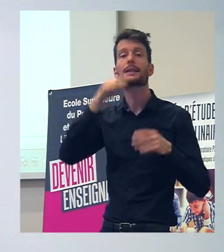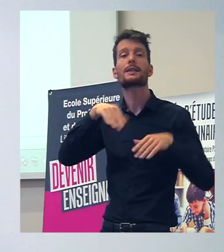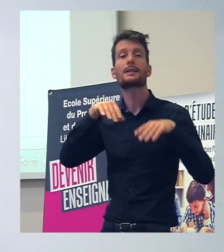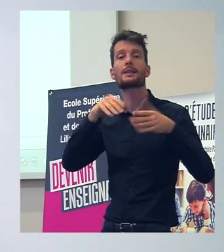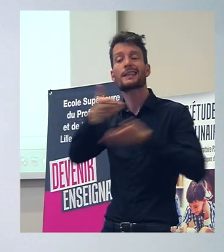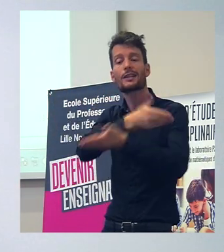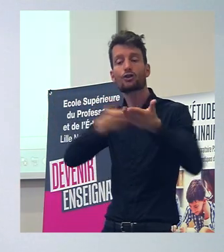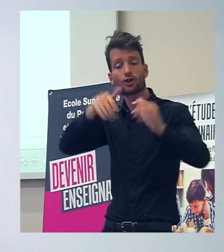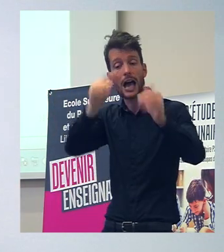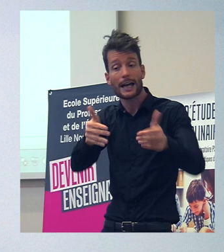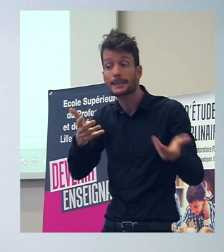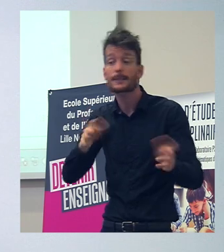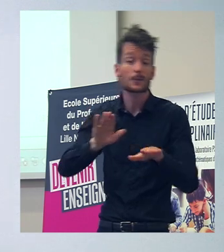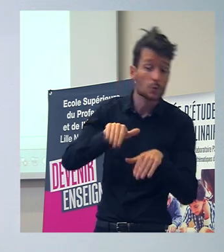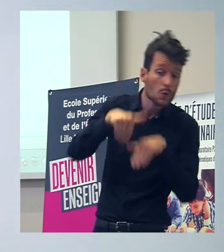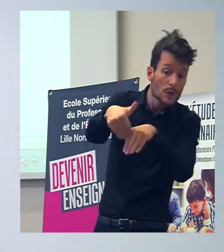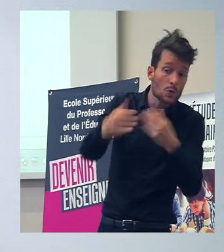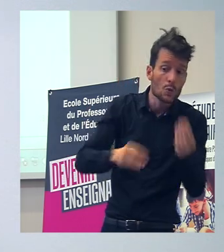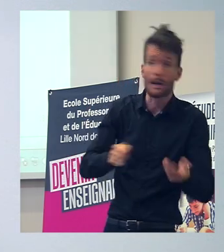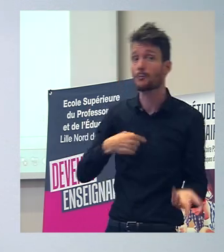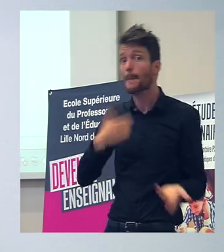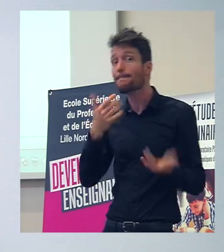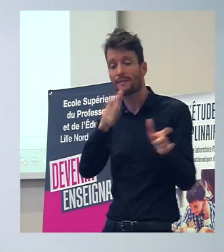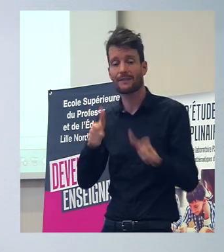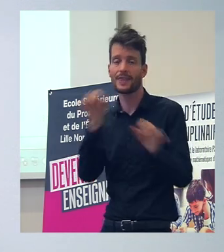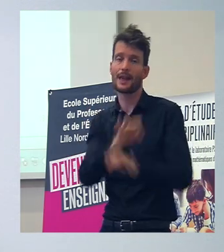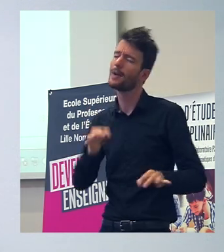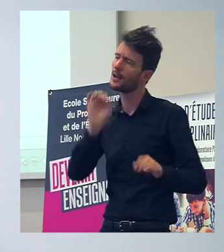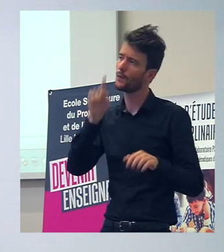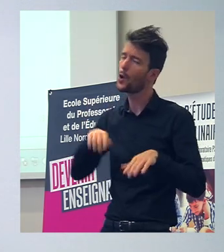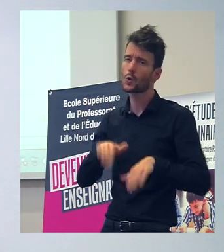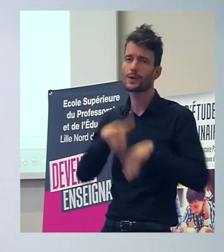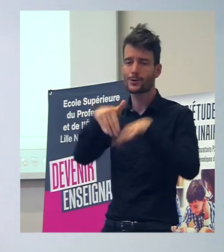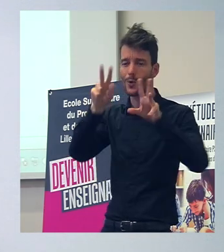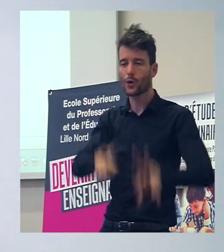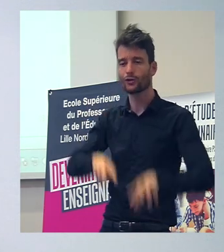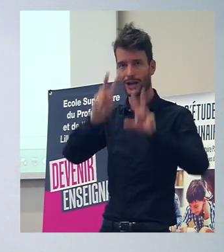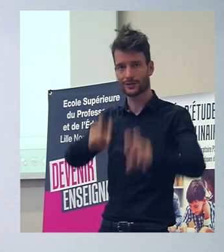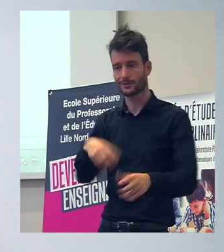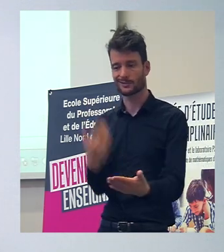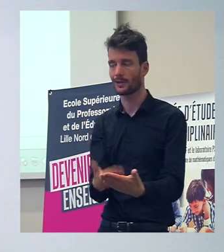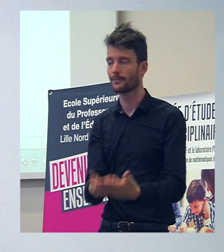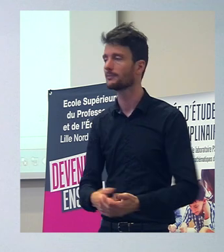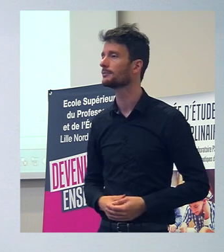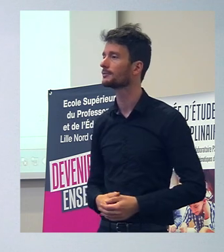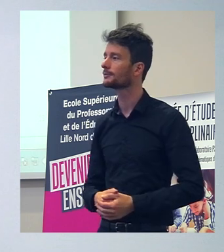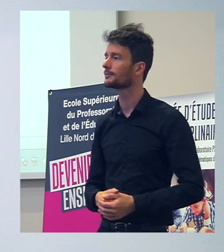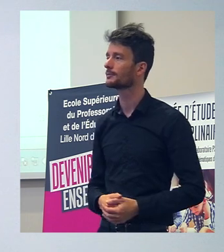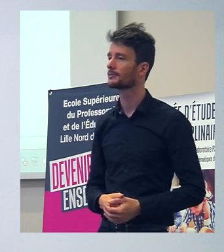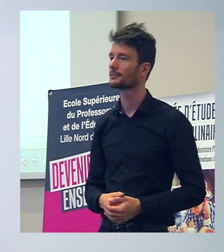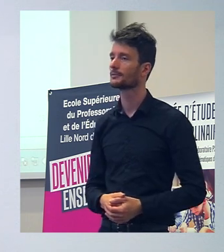Ça, je n'ai pas eu l'occasion de le vérifier, il y a matière à recherche à ce niveau-là. Mais en tout